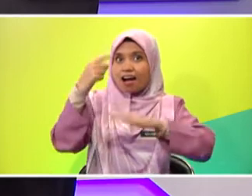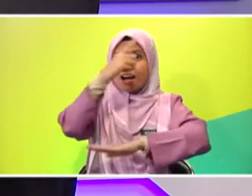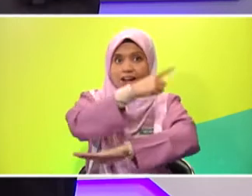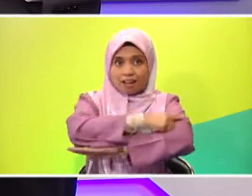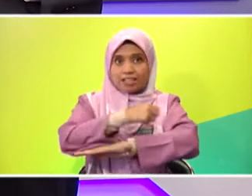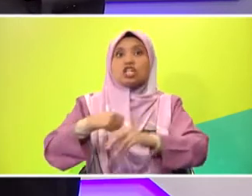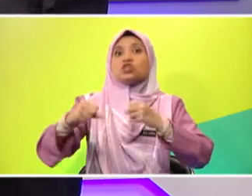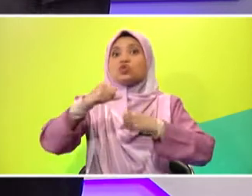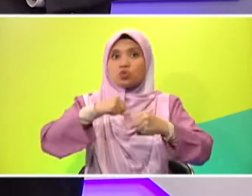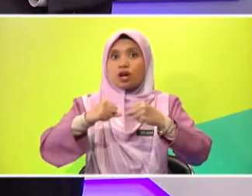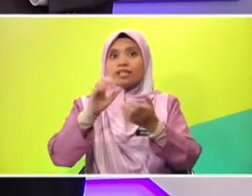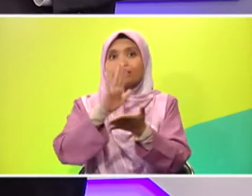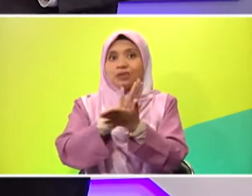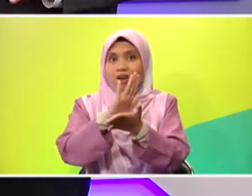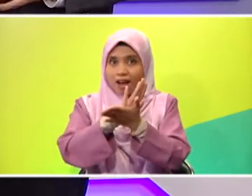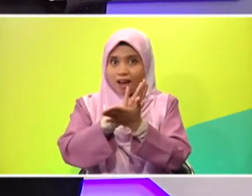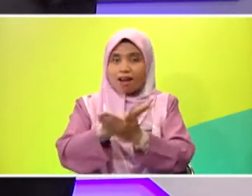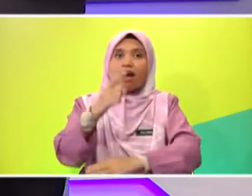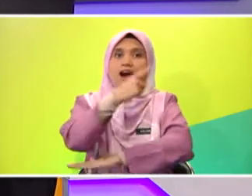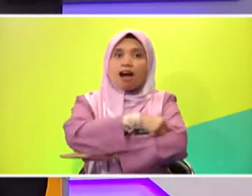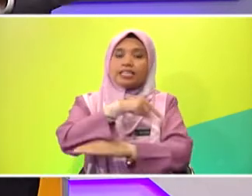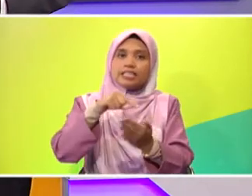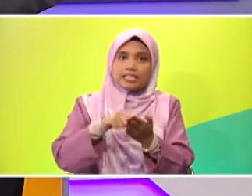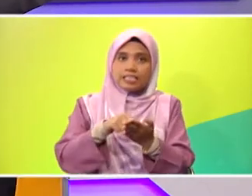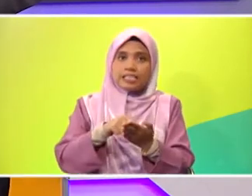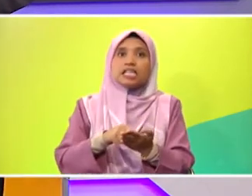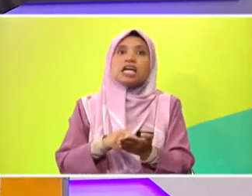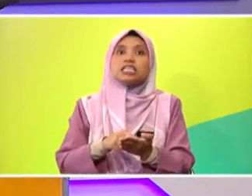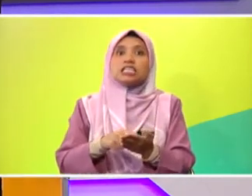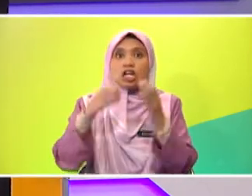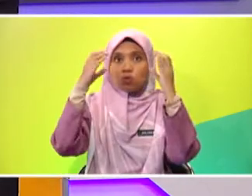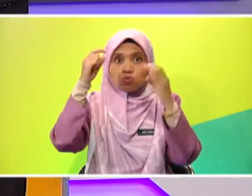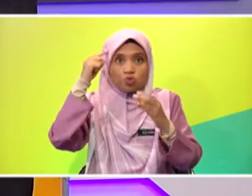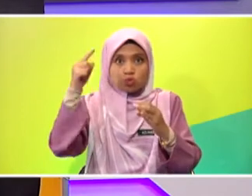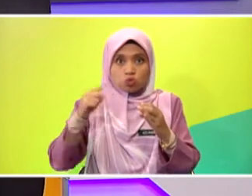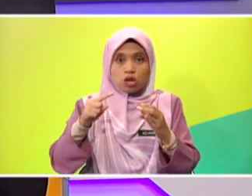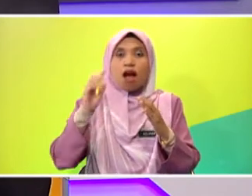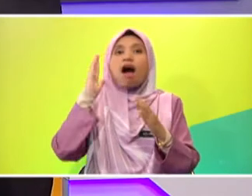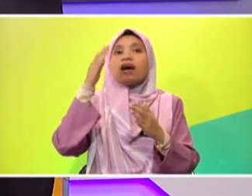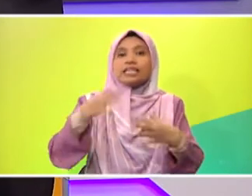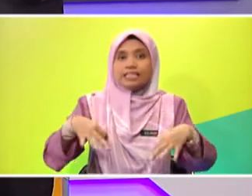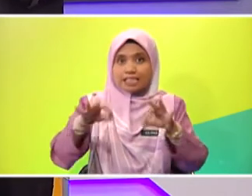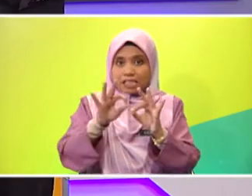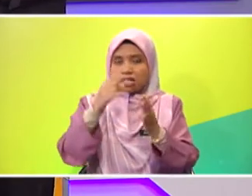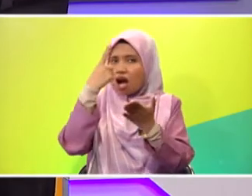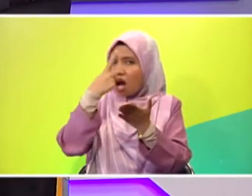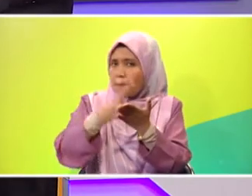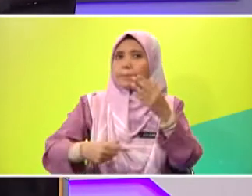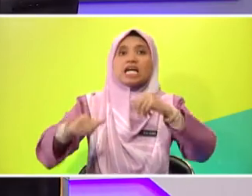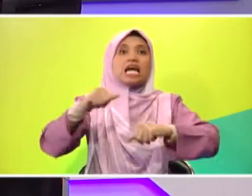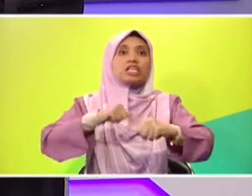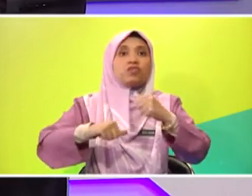jadi Kaina Hari ini saya akan bercerita kepada Kak Dina Rae Tengah Apakah activity Activity